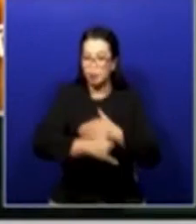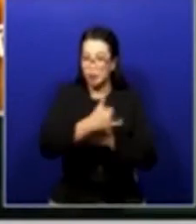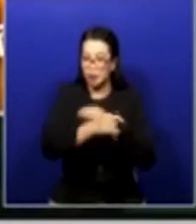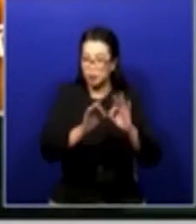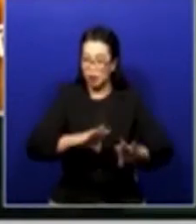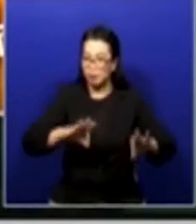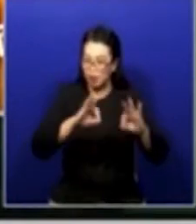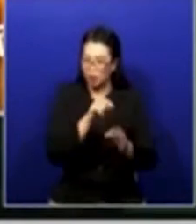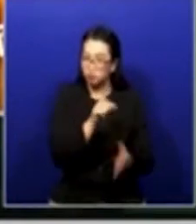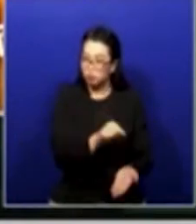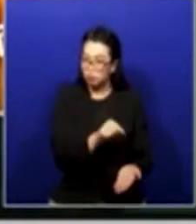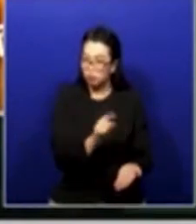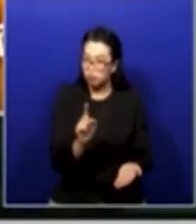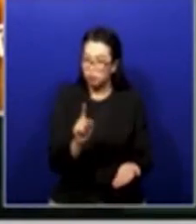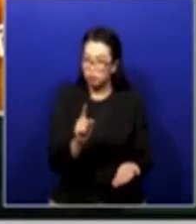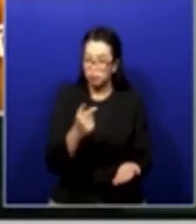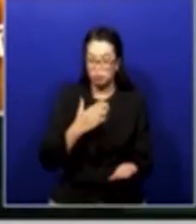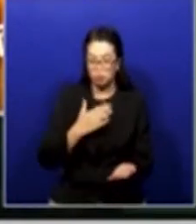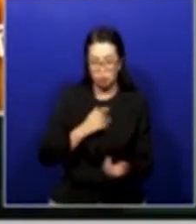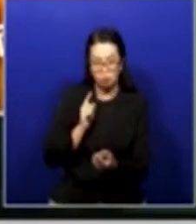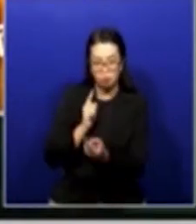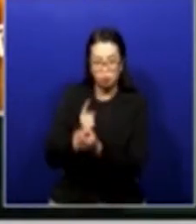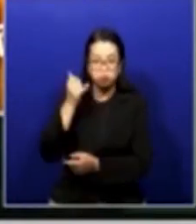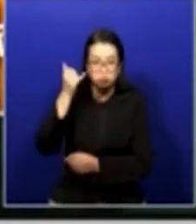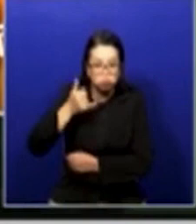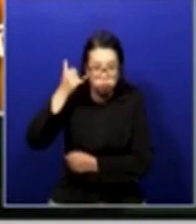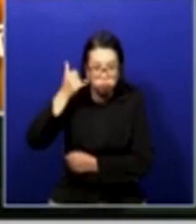ท่านไปพบคุณยายที่ตาพร่ามัว